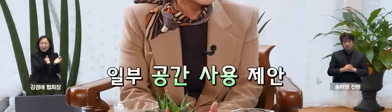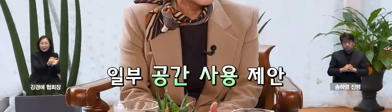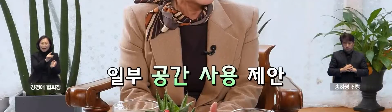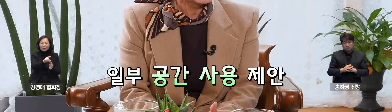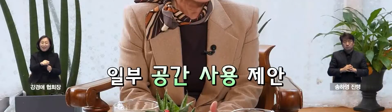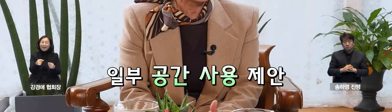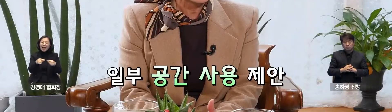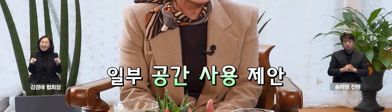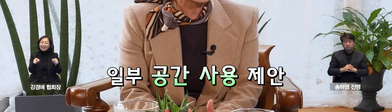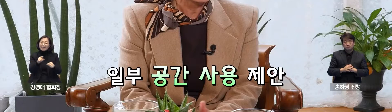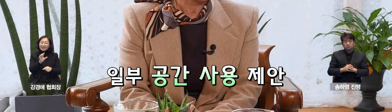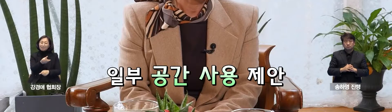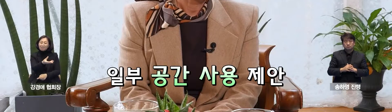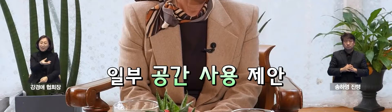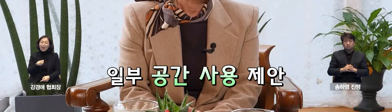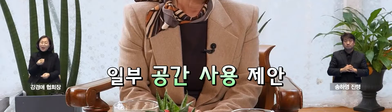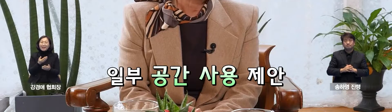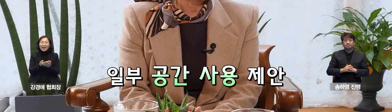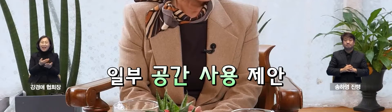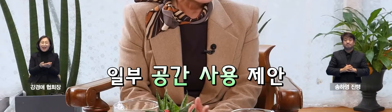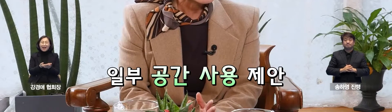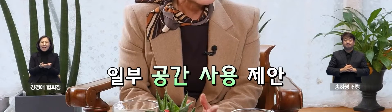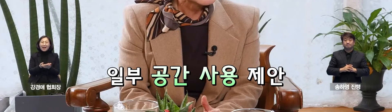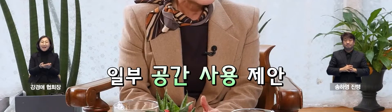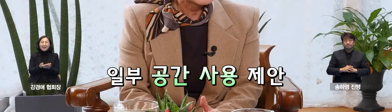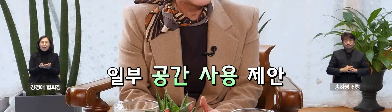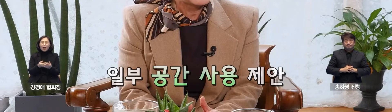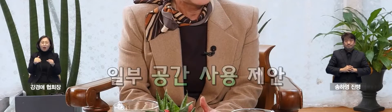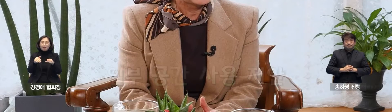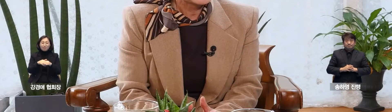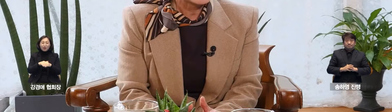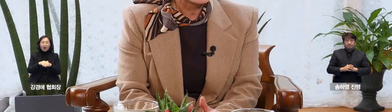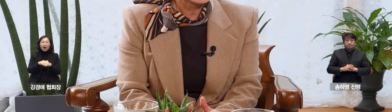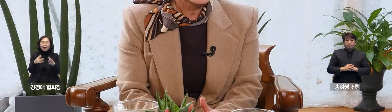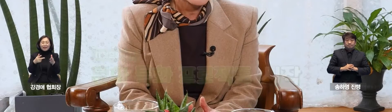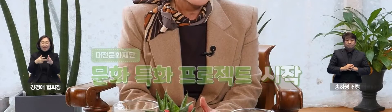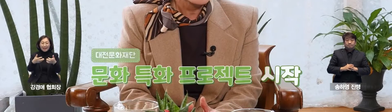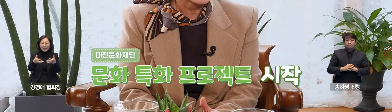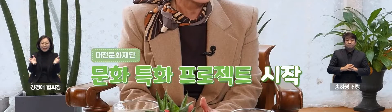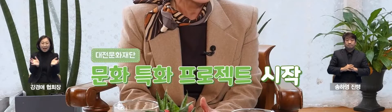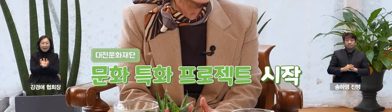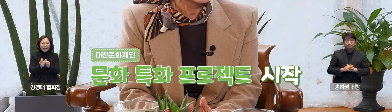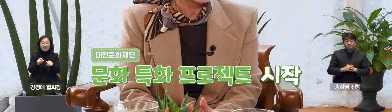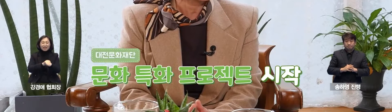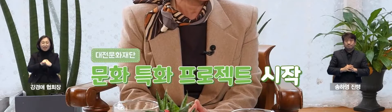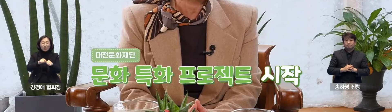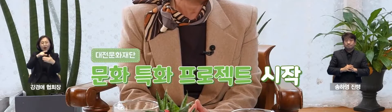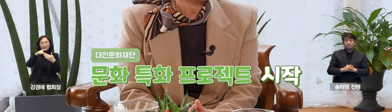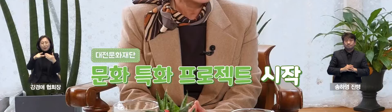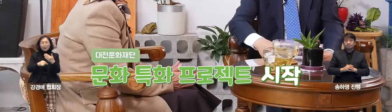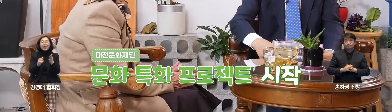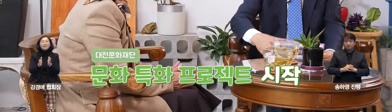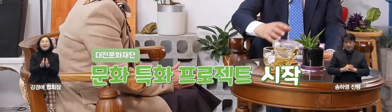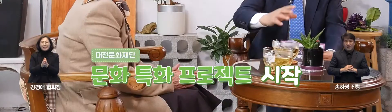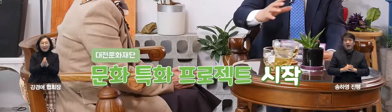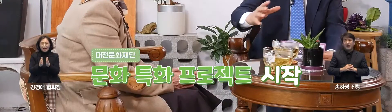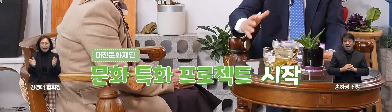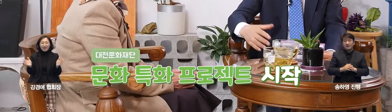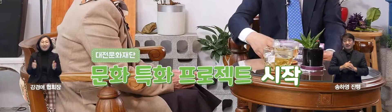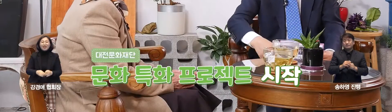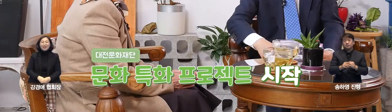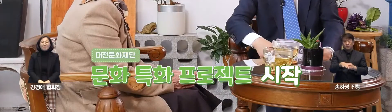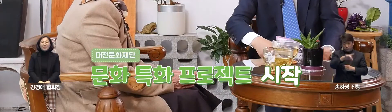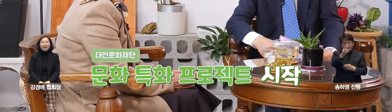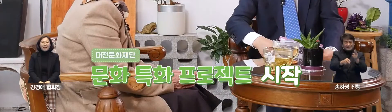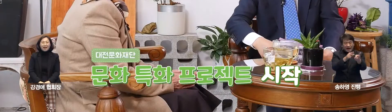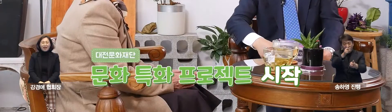한층을 쓰겠다라고 하면서 문화재단의 그 문화 특화 프로젝트를 시작한 거고요. 일단